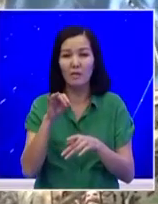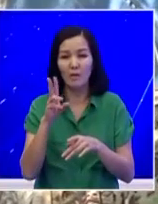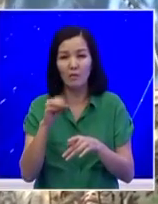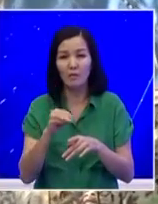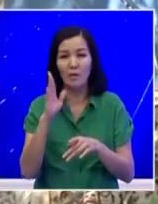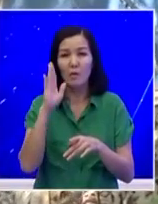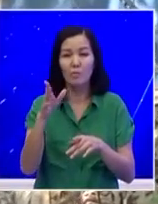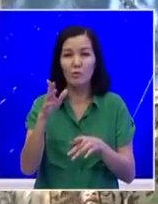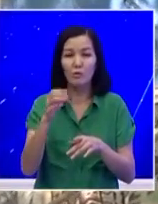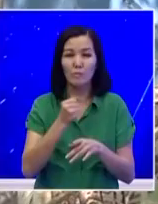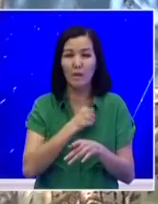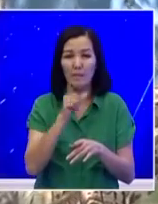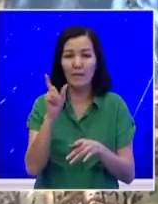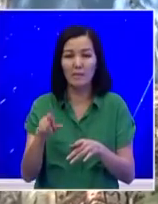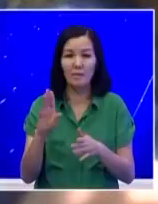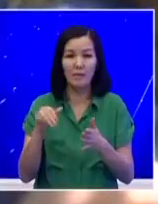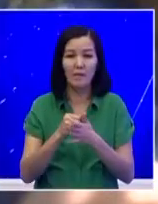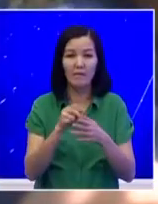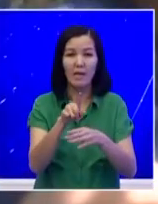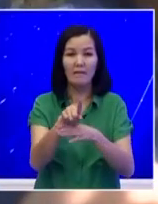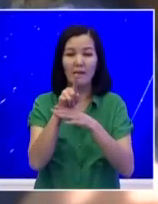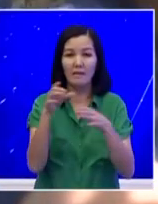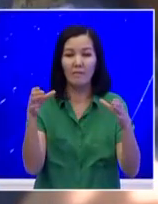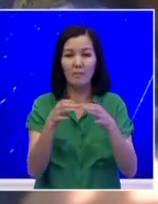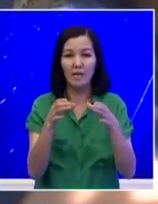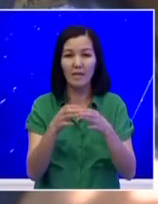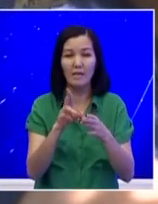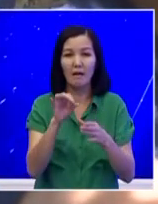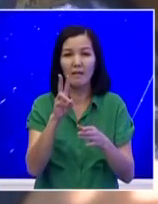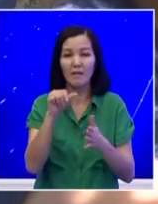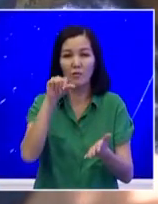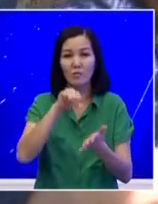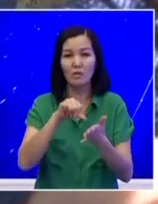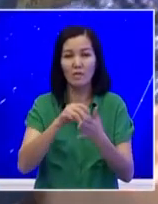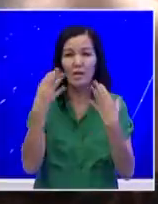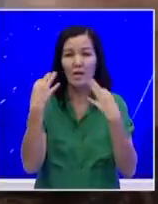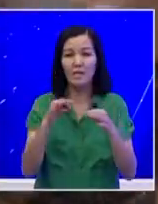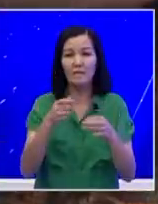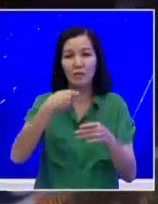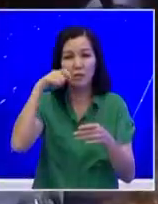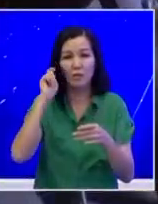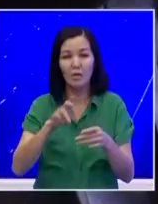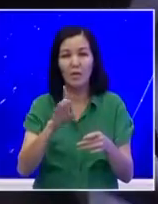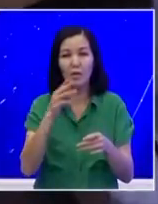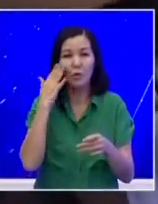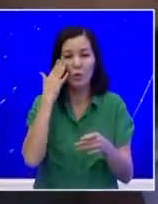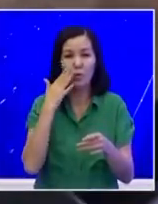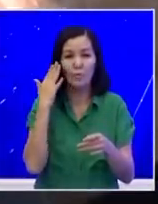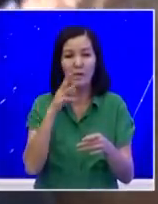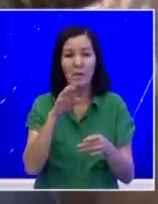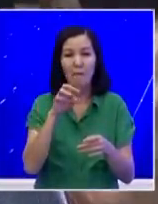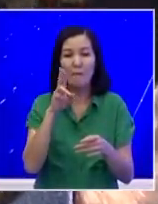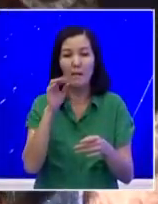Будучи командиром орудия в составе 3-й танковой бригады, Николай Кононенко участвовал в освобождении Украины, Румынии, Венгрии,